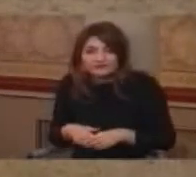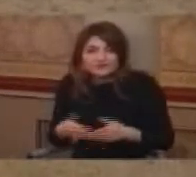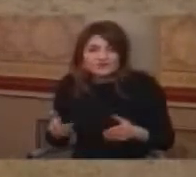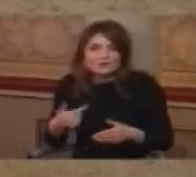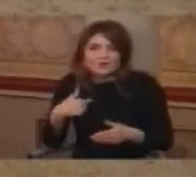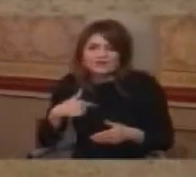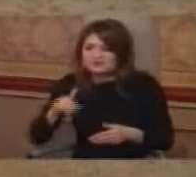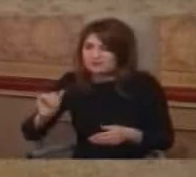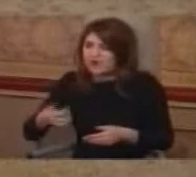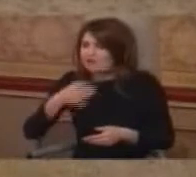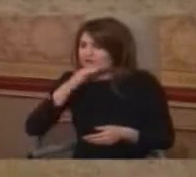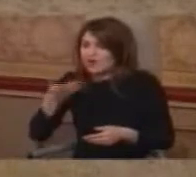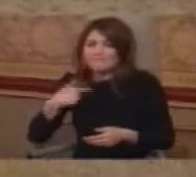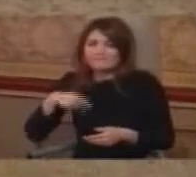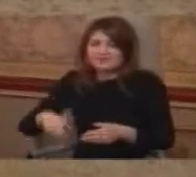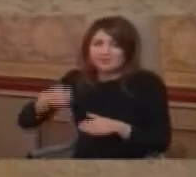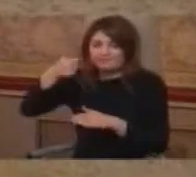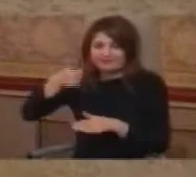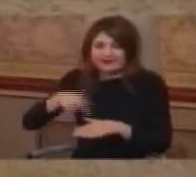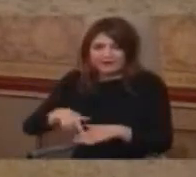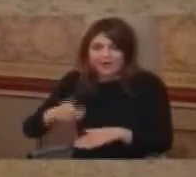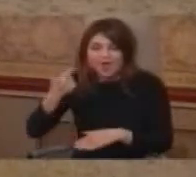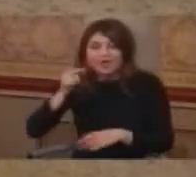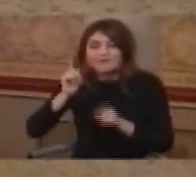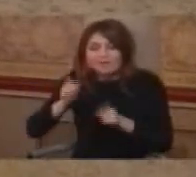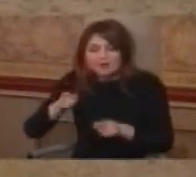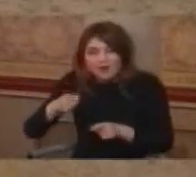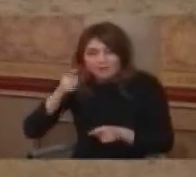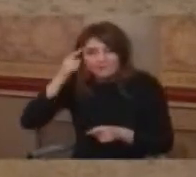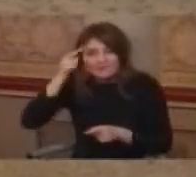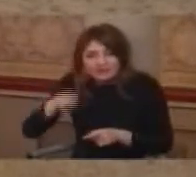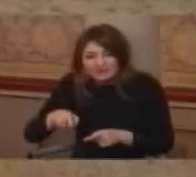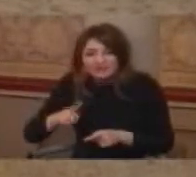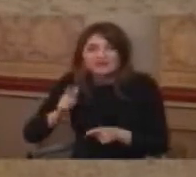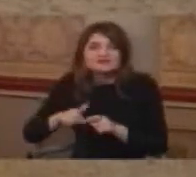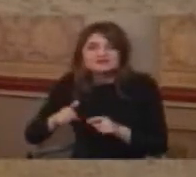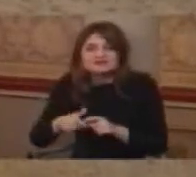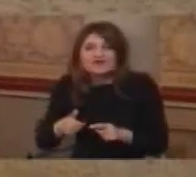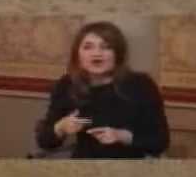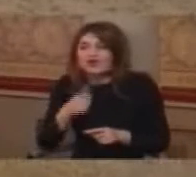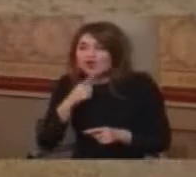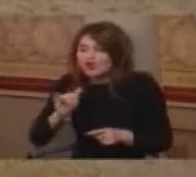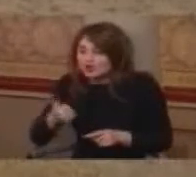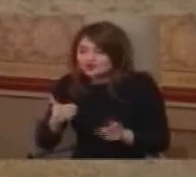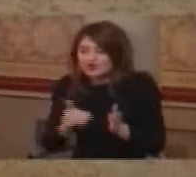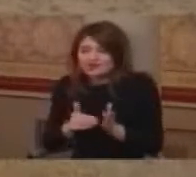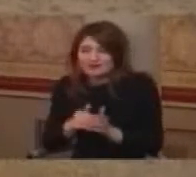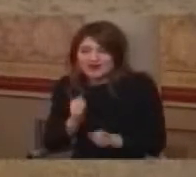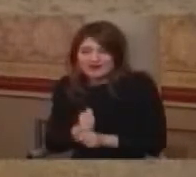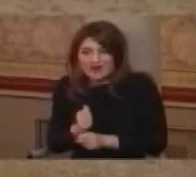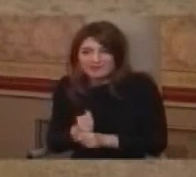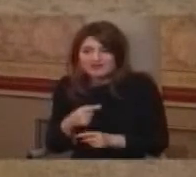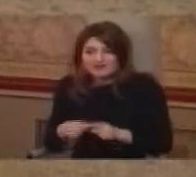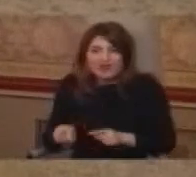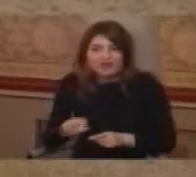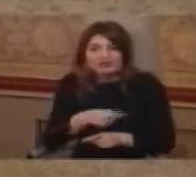vodeći, po kojima smo prvi, ali moramo podsjetiti na one stvari koje još trebamo napraviti. Jer naša